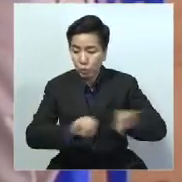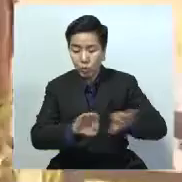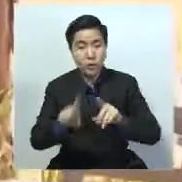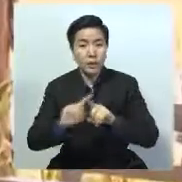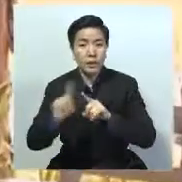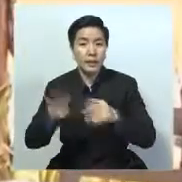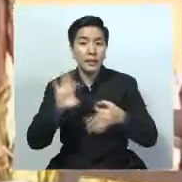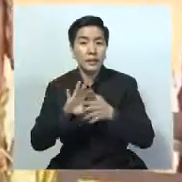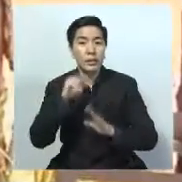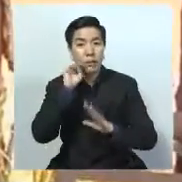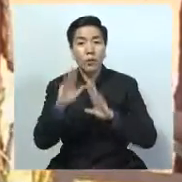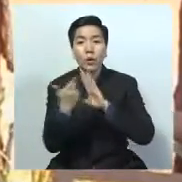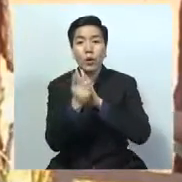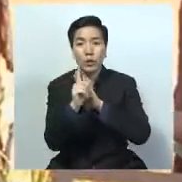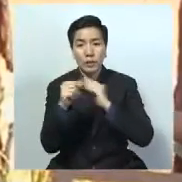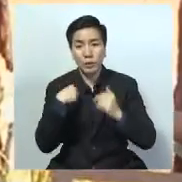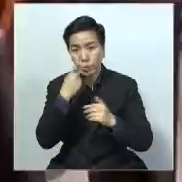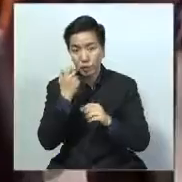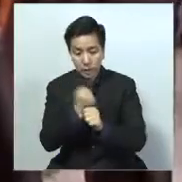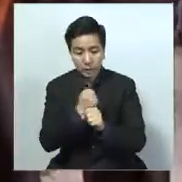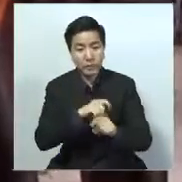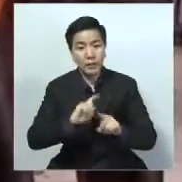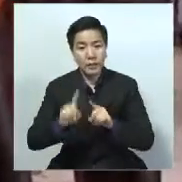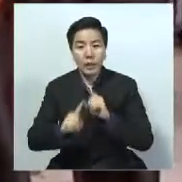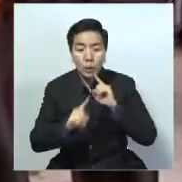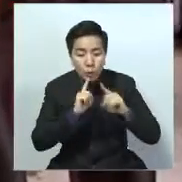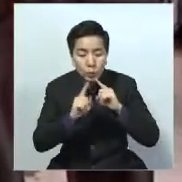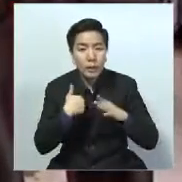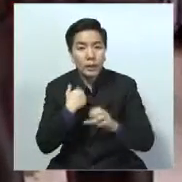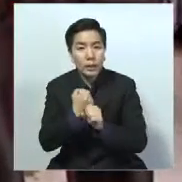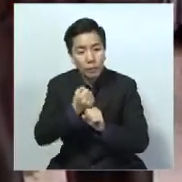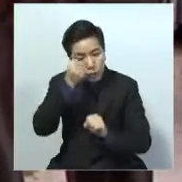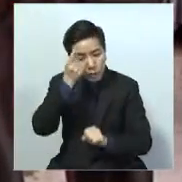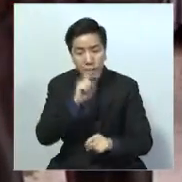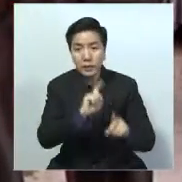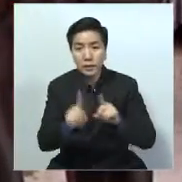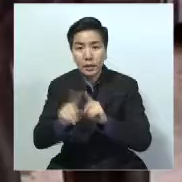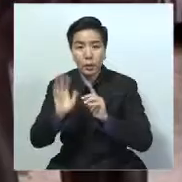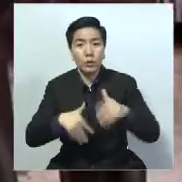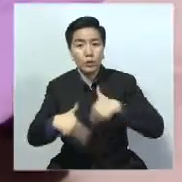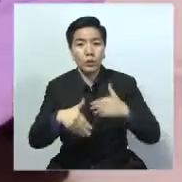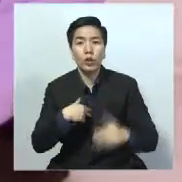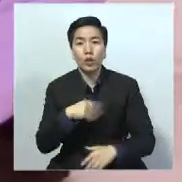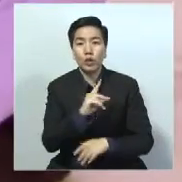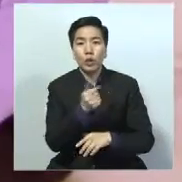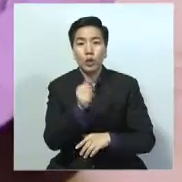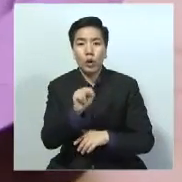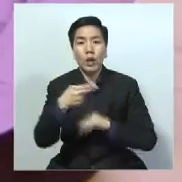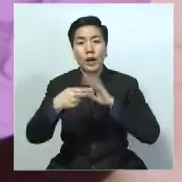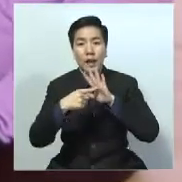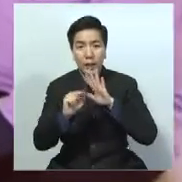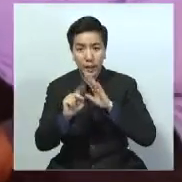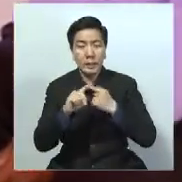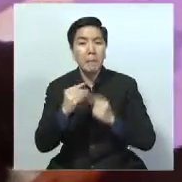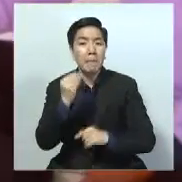าที่1โครงการชลประทานขอนแก่นลงพื้นที่ไปนะคะเพื่อพูดคุยแล้วก็ทำความเข้าใจกับชาวบ้านดอนหันตำบลบ้าน